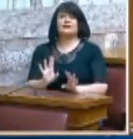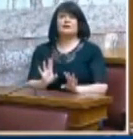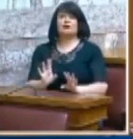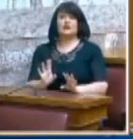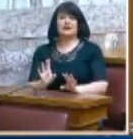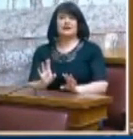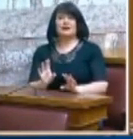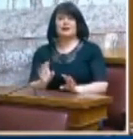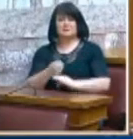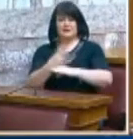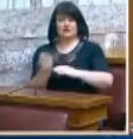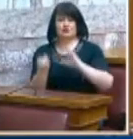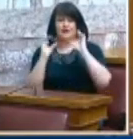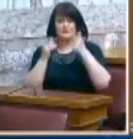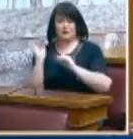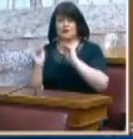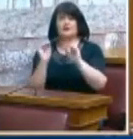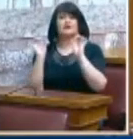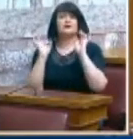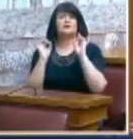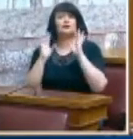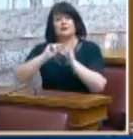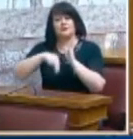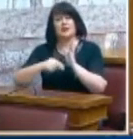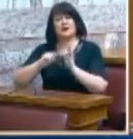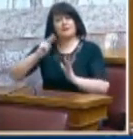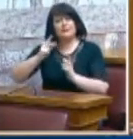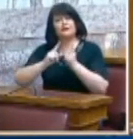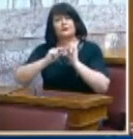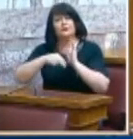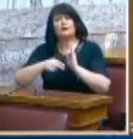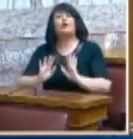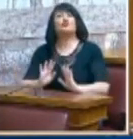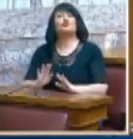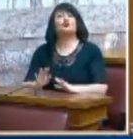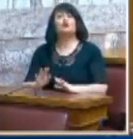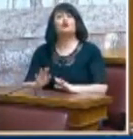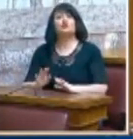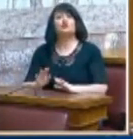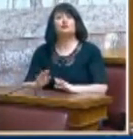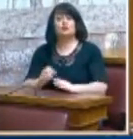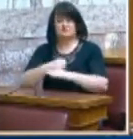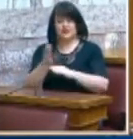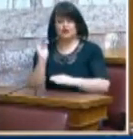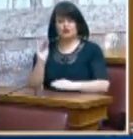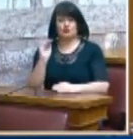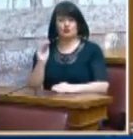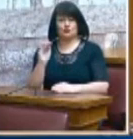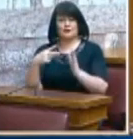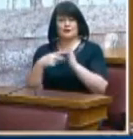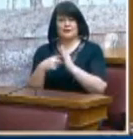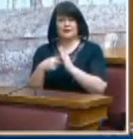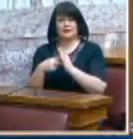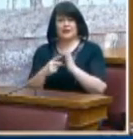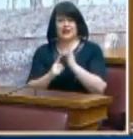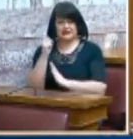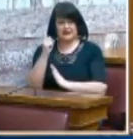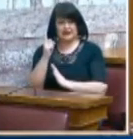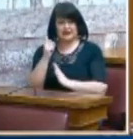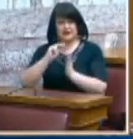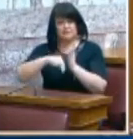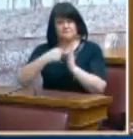δεν ρώτησαν κανέναν όταν υπέγραψαν το δεύτερο μνημόνιο. Το ΠΑΣΟΚ δεν ρώτησε κανέναν όταν το 2011